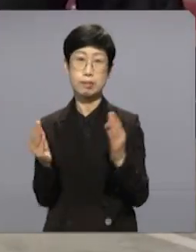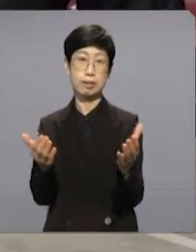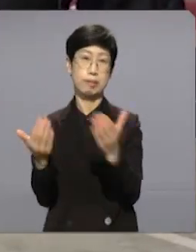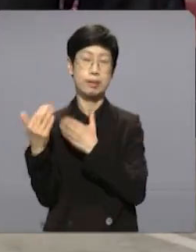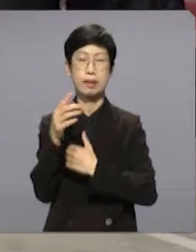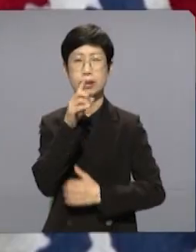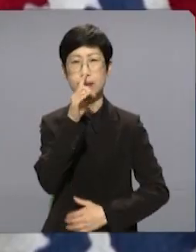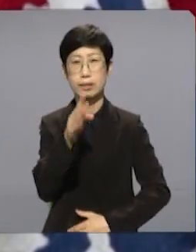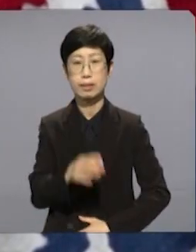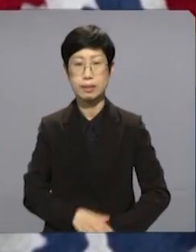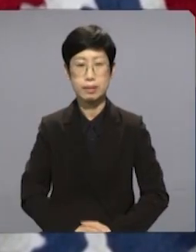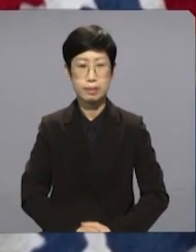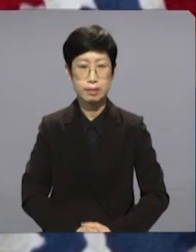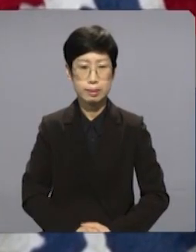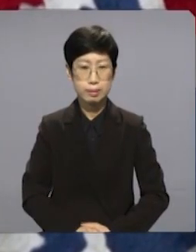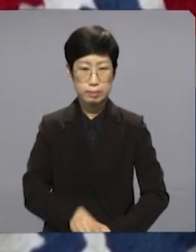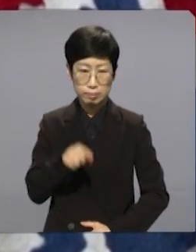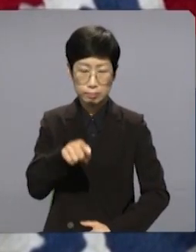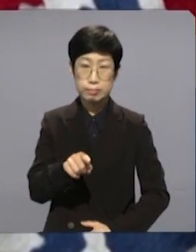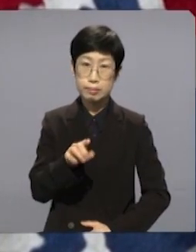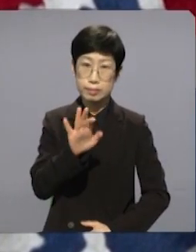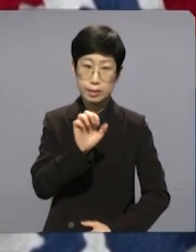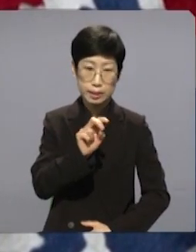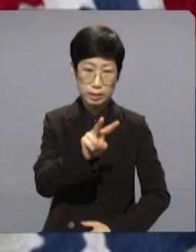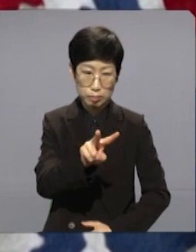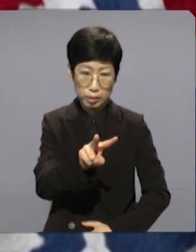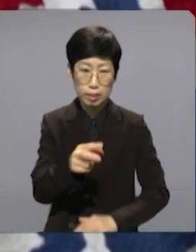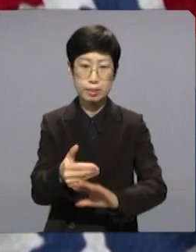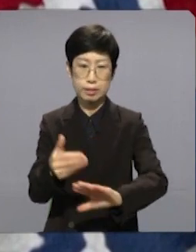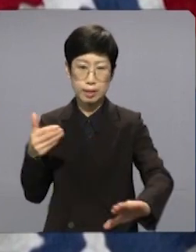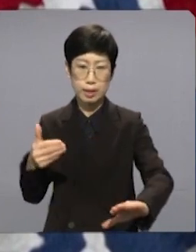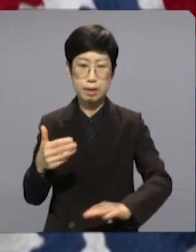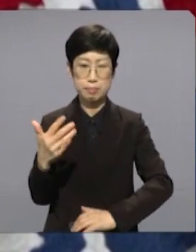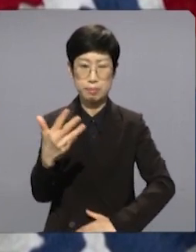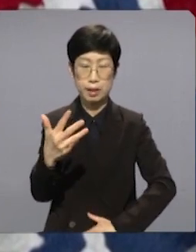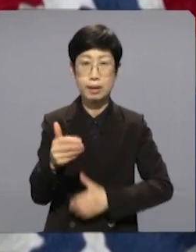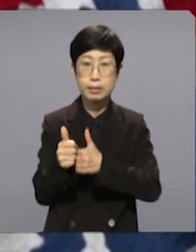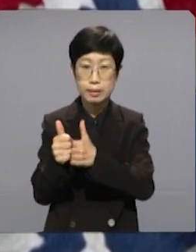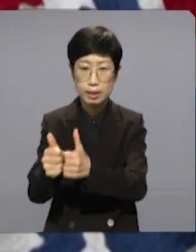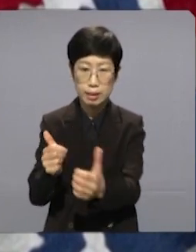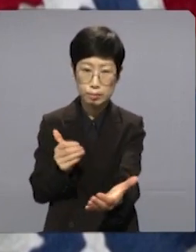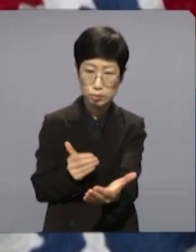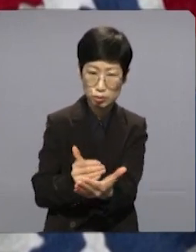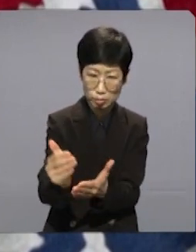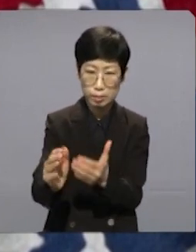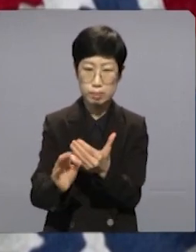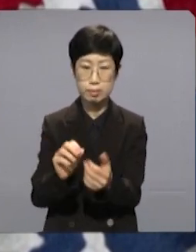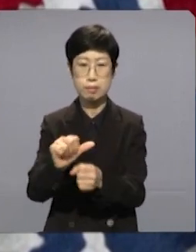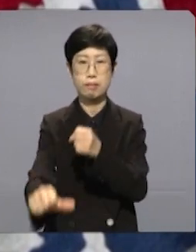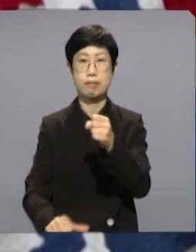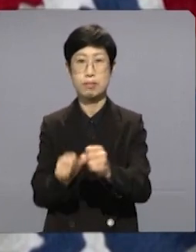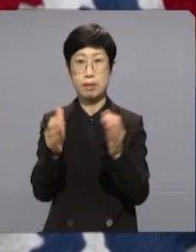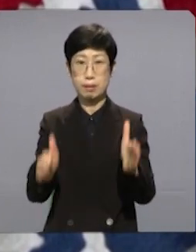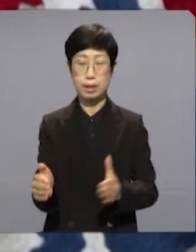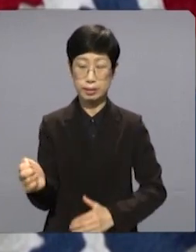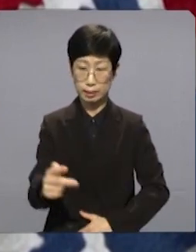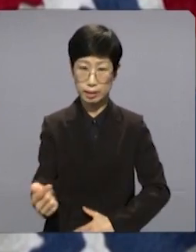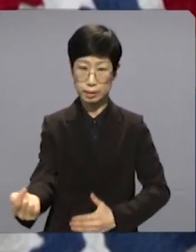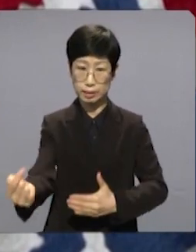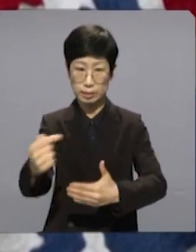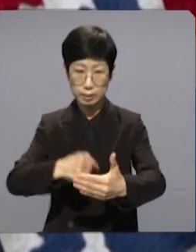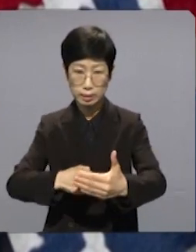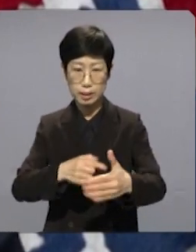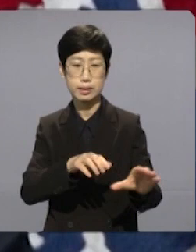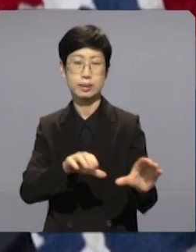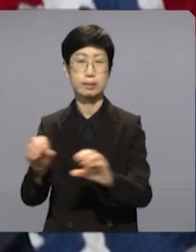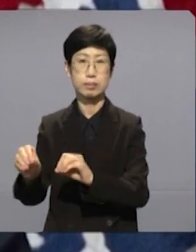아닙니다. Unlike under Title 42, an individual who is removed under Title 8 is subject to at